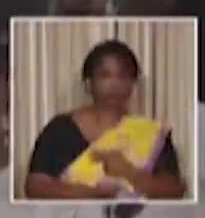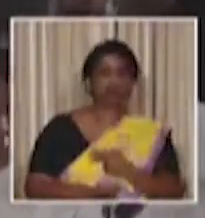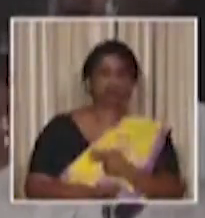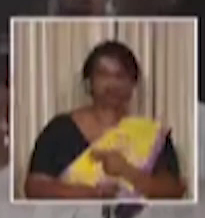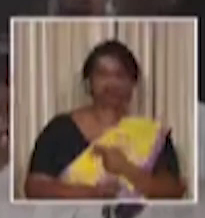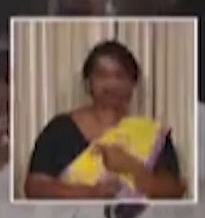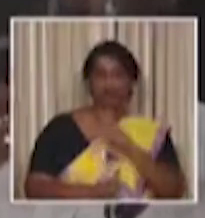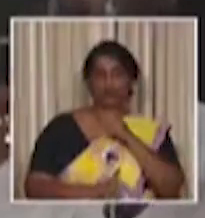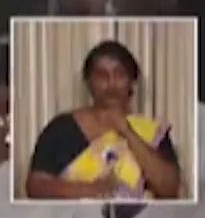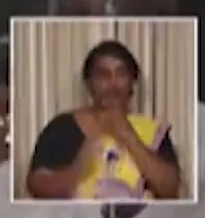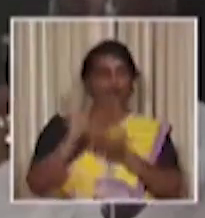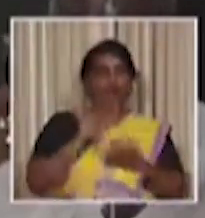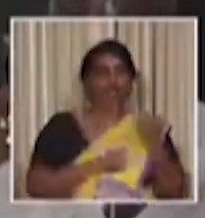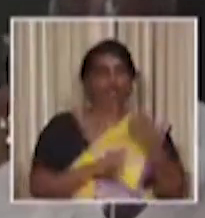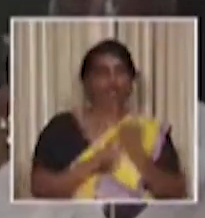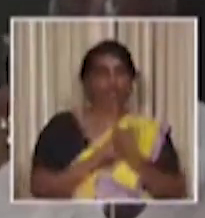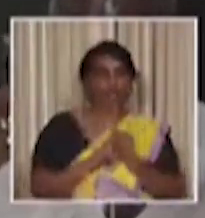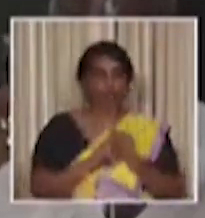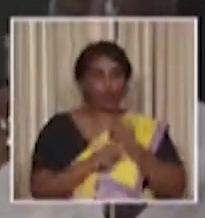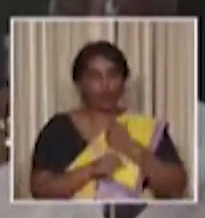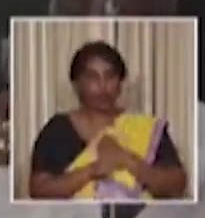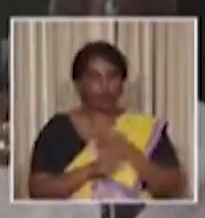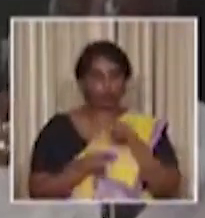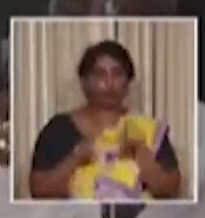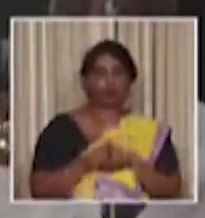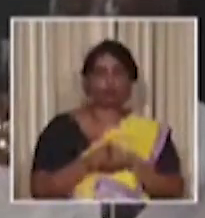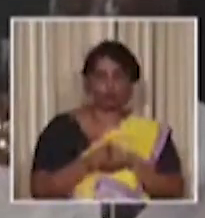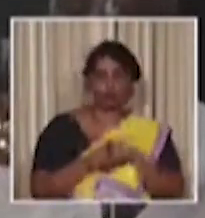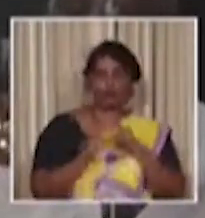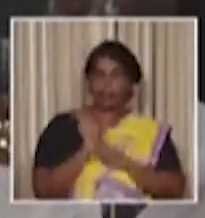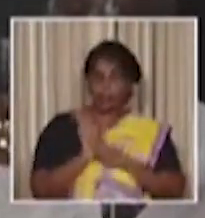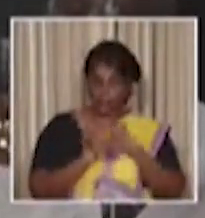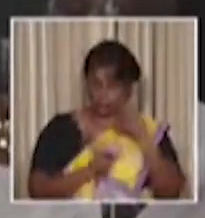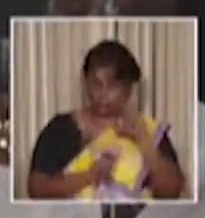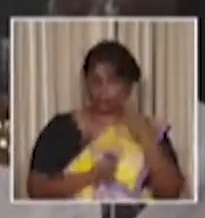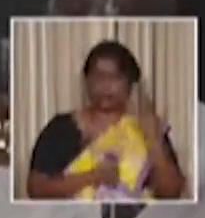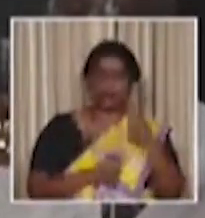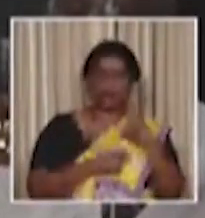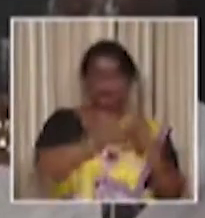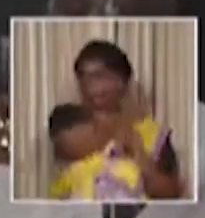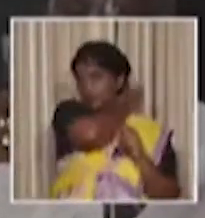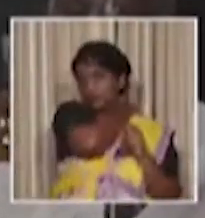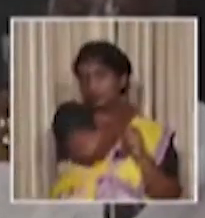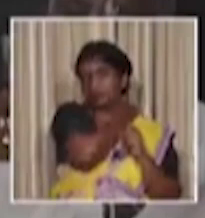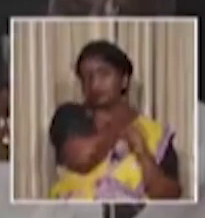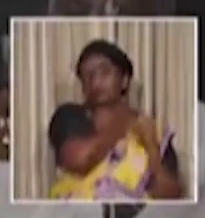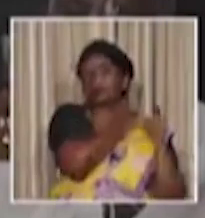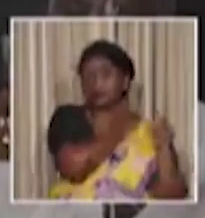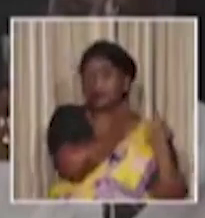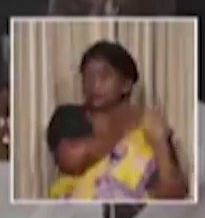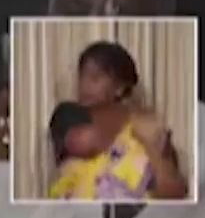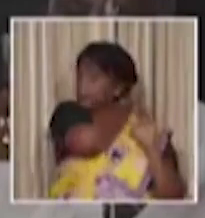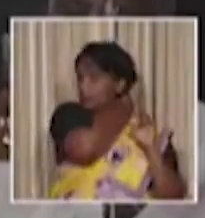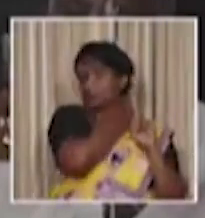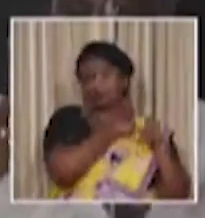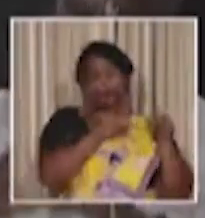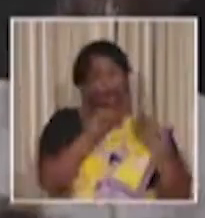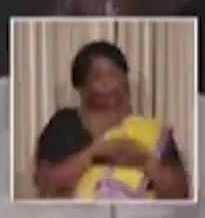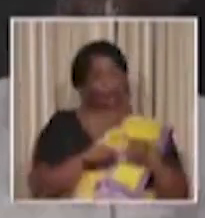सुनवा किलोग्राम संख्या वानुवा माइंस्ट्रा तादिकरने दे कीने मिन्न मियां कार इंतिपुन तत्त्वे तमाई